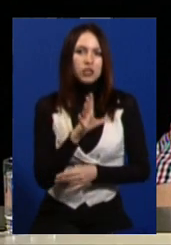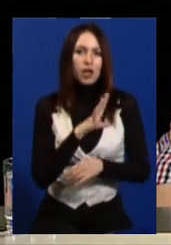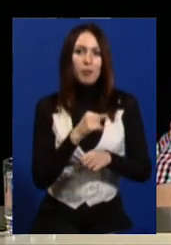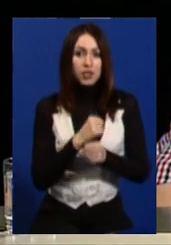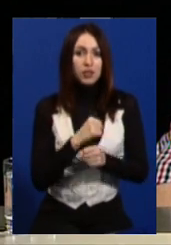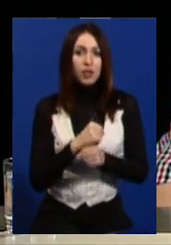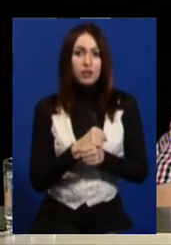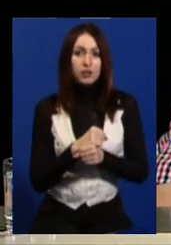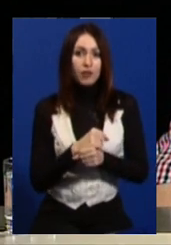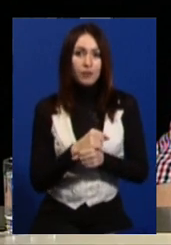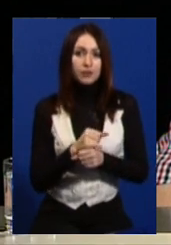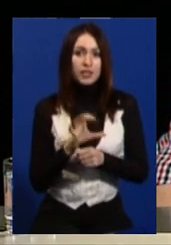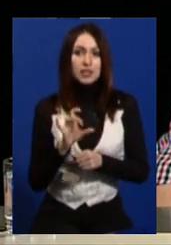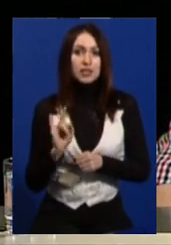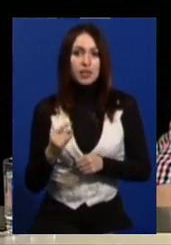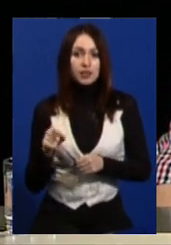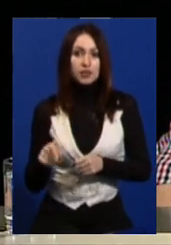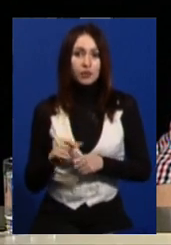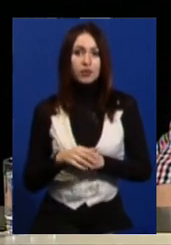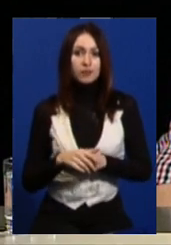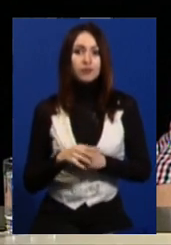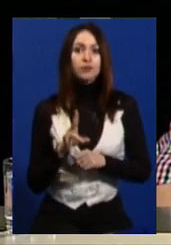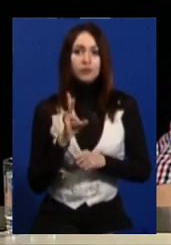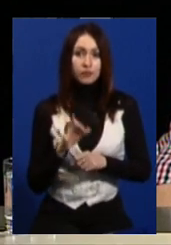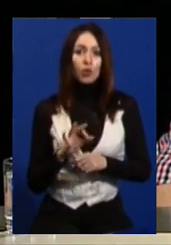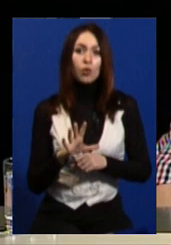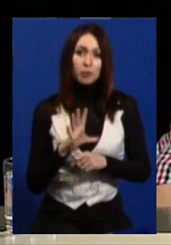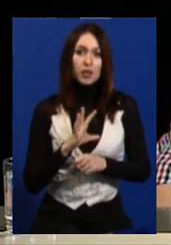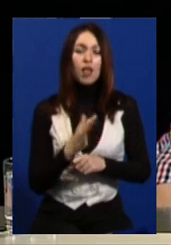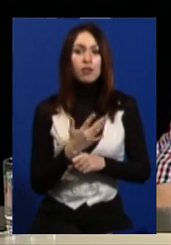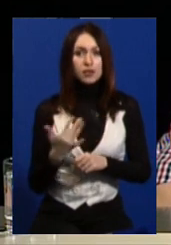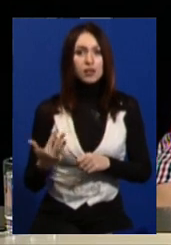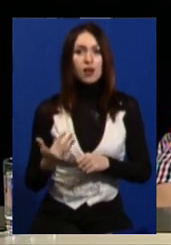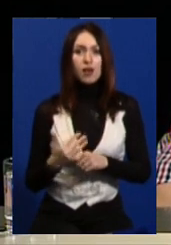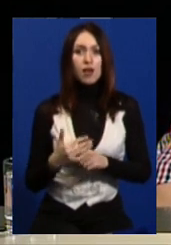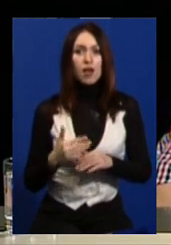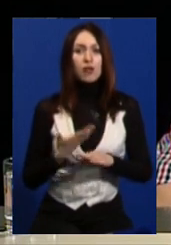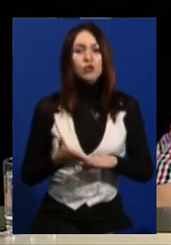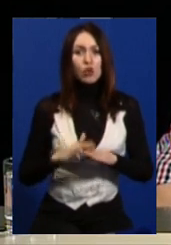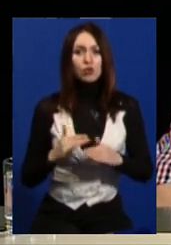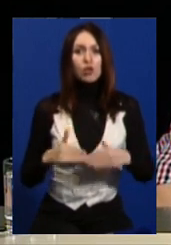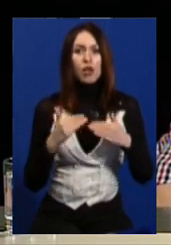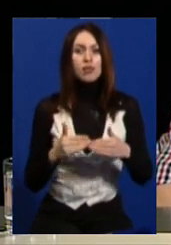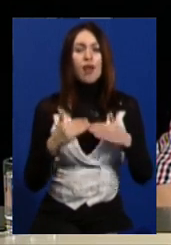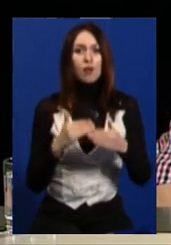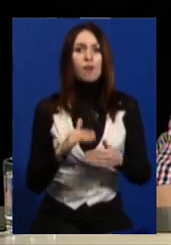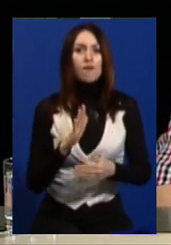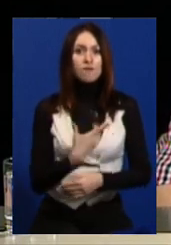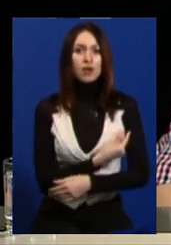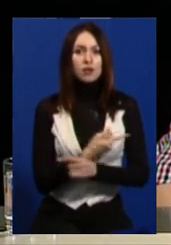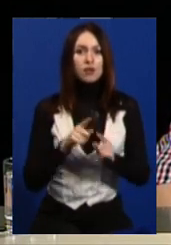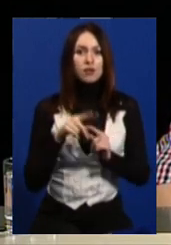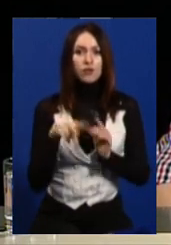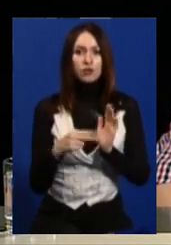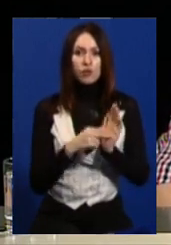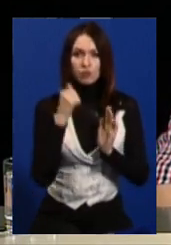проводиться... За ихнего детства. В их детстве, да. Но при этом было несколько сложных этапов у вакцинации. Это в